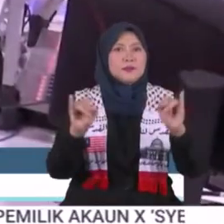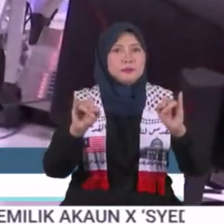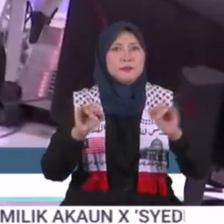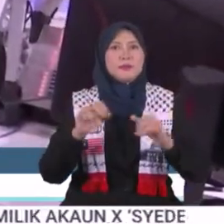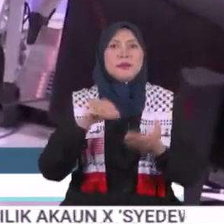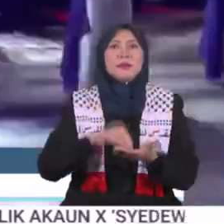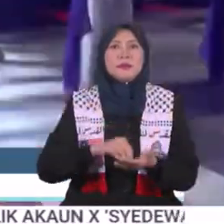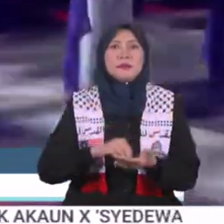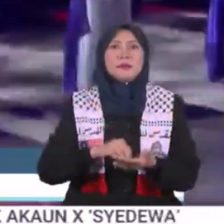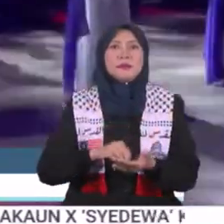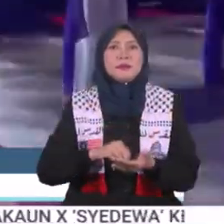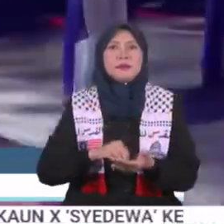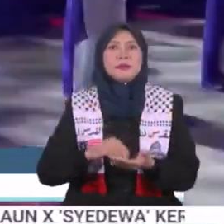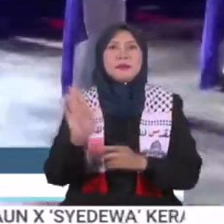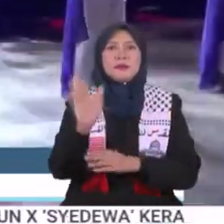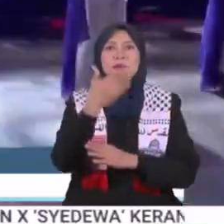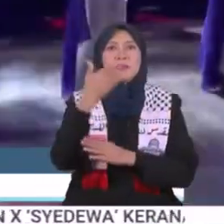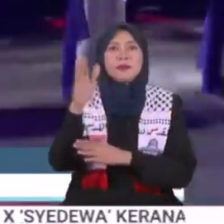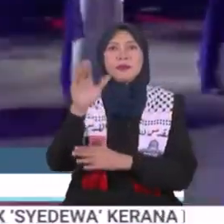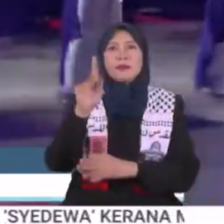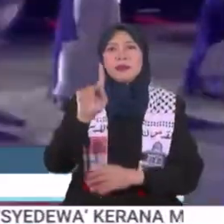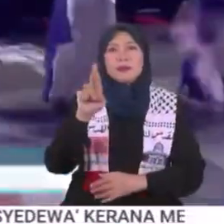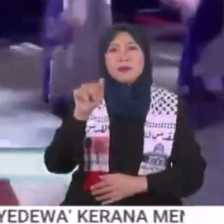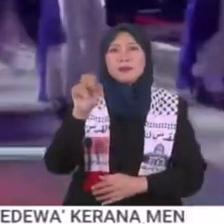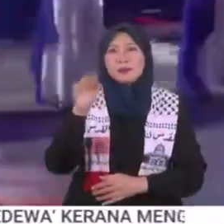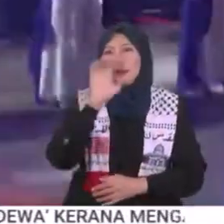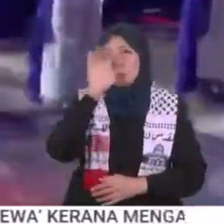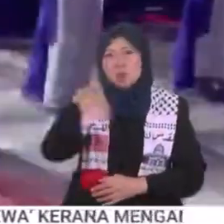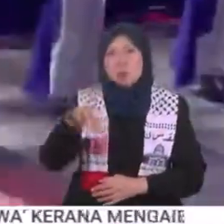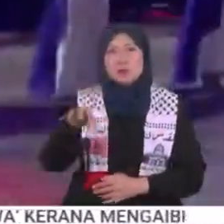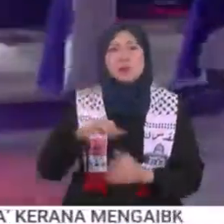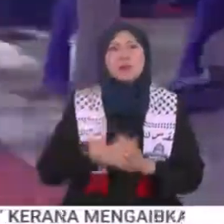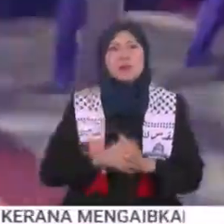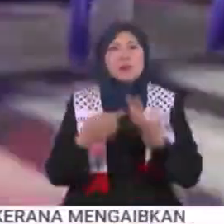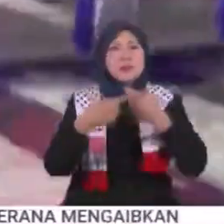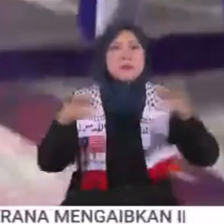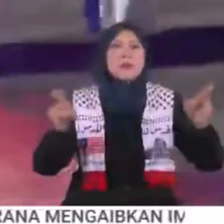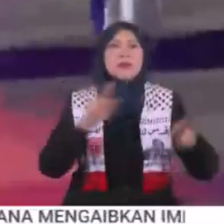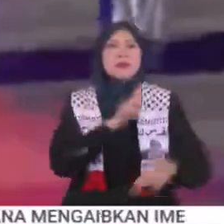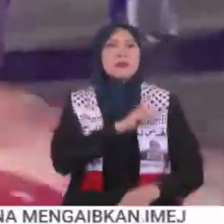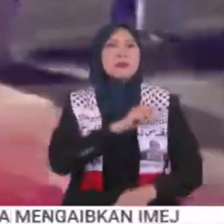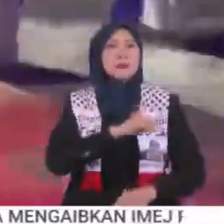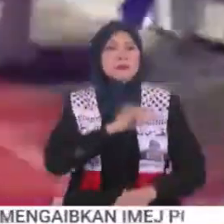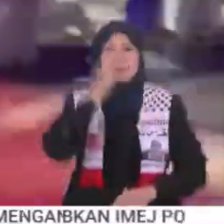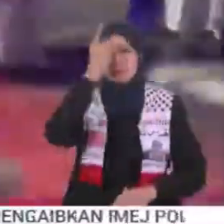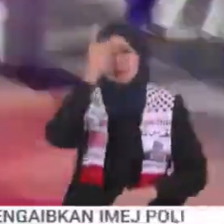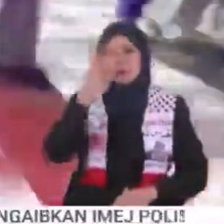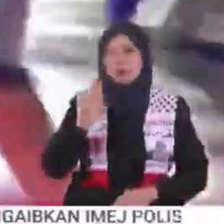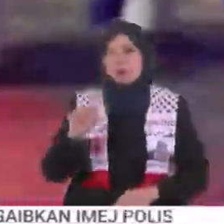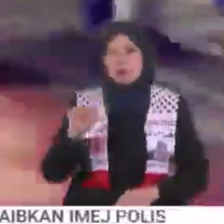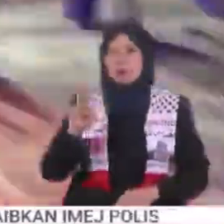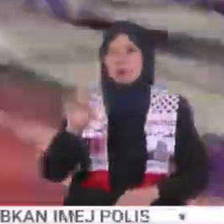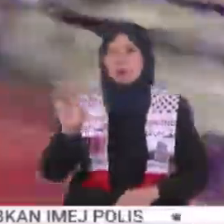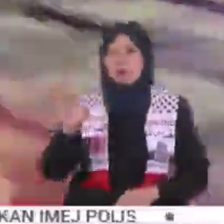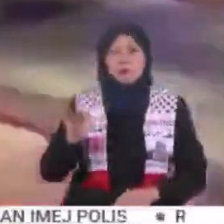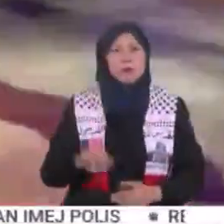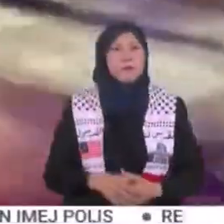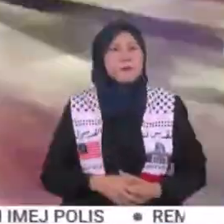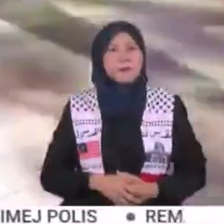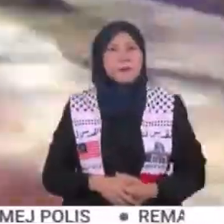ini di Dataran Keris Alor Gajah. Perasmian dijangka disempurnakan Ketua Menteri Datuk Seri Abdul Rauf Yusof.